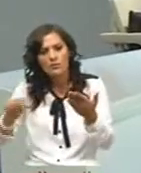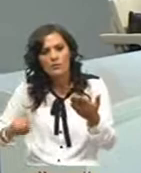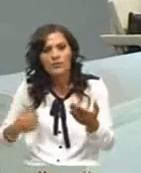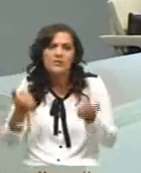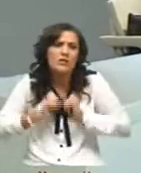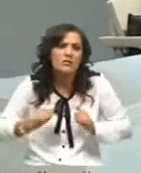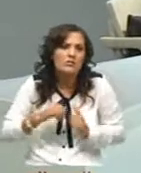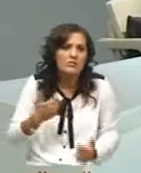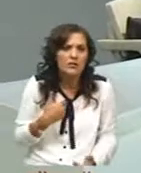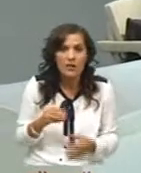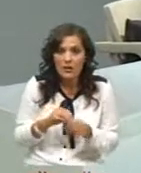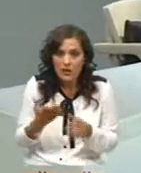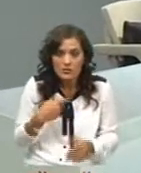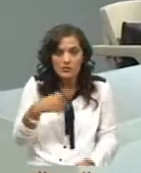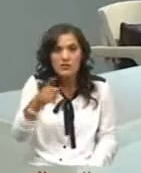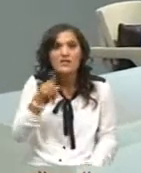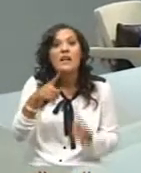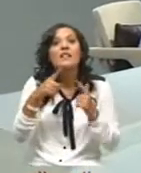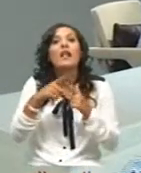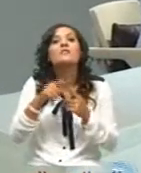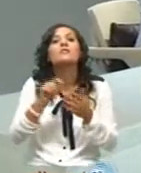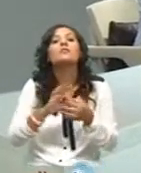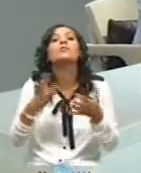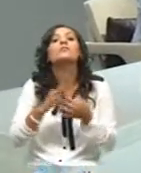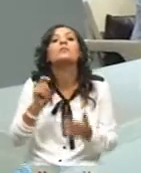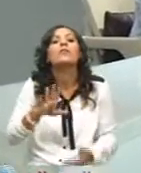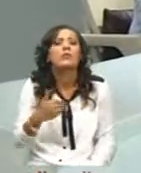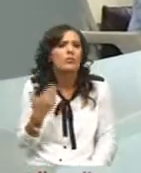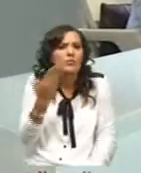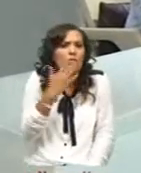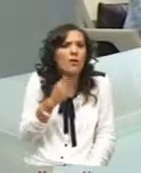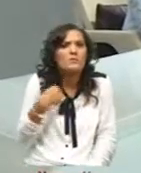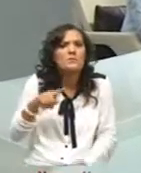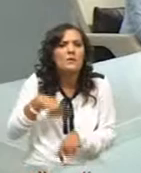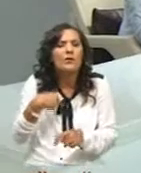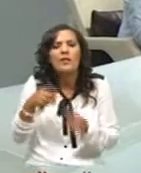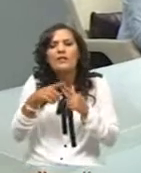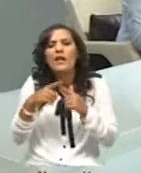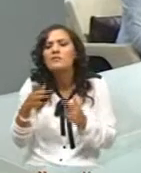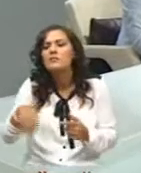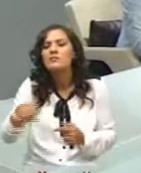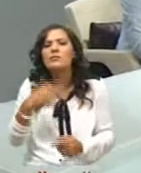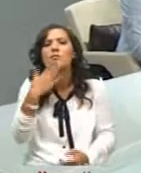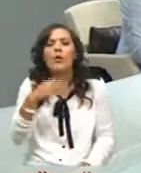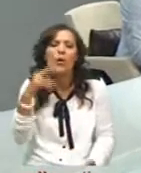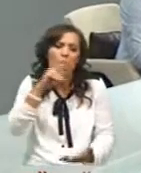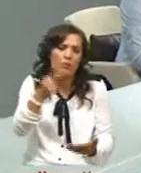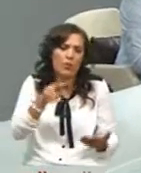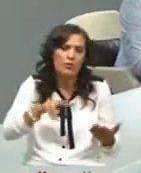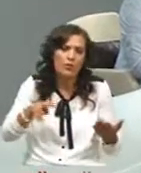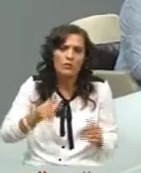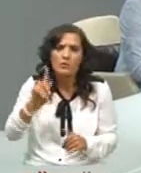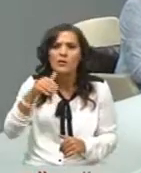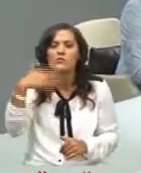alırdık çalışırdık nasıl yani dedi Siz ses çözmez miydiniz dedi YouTube bizim zamanımızda testler falan yoktu okur okur